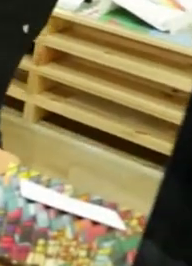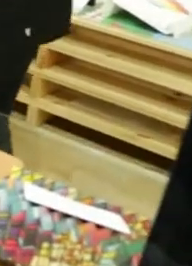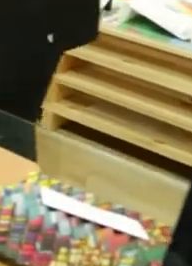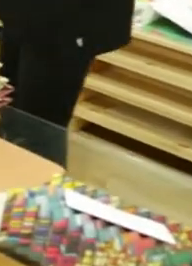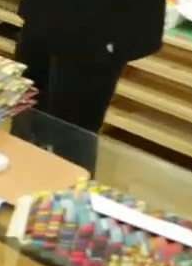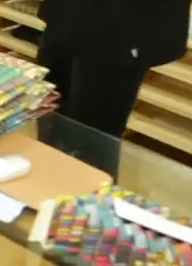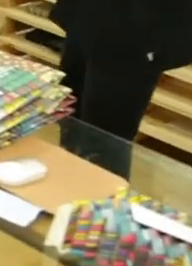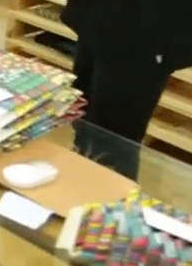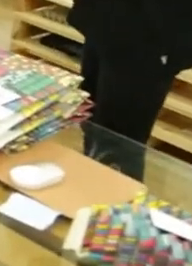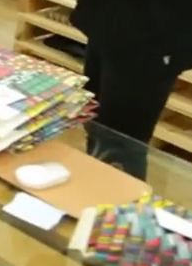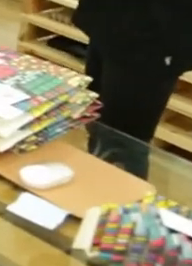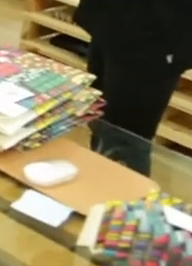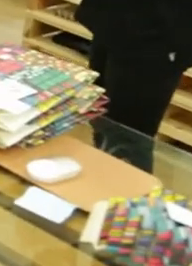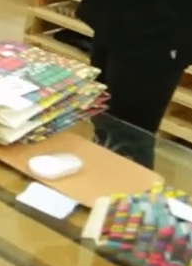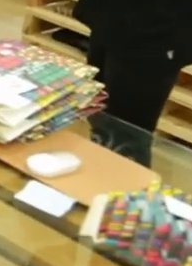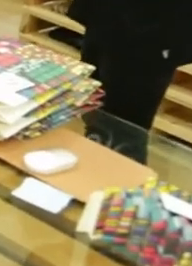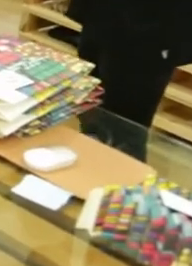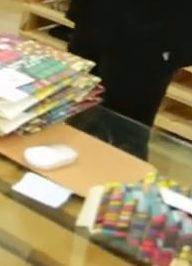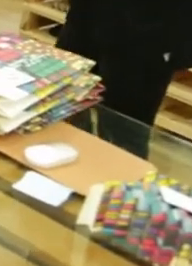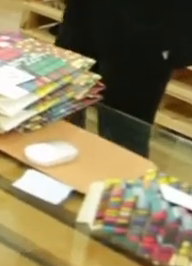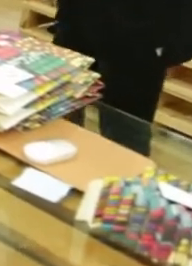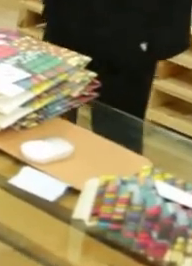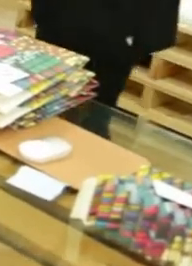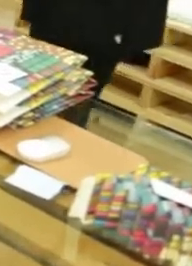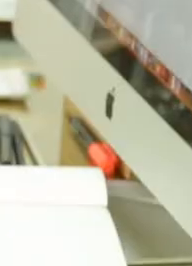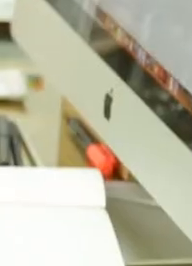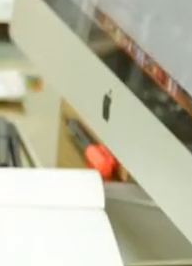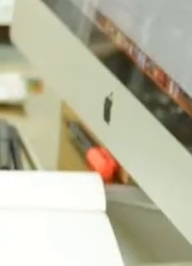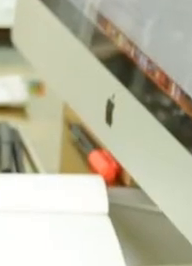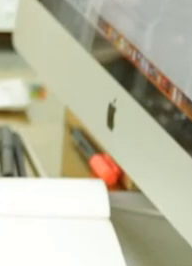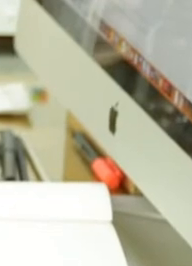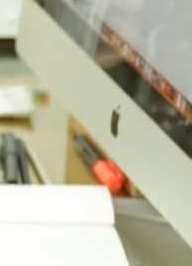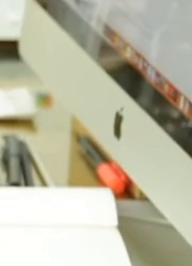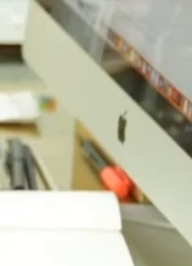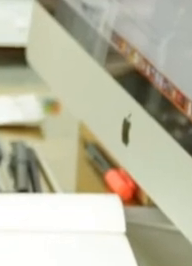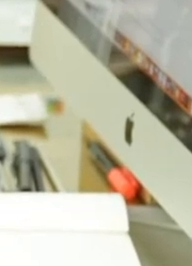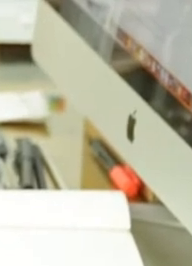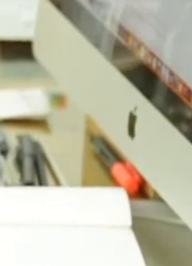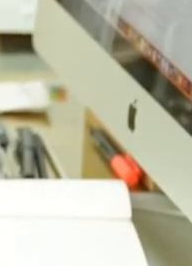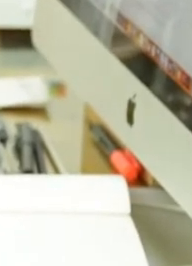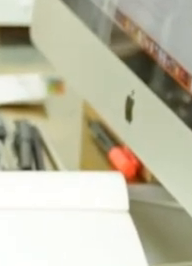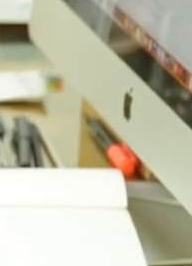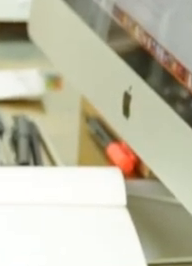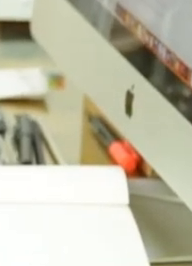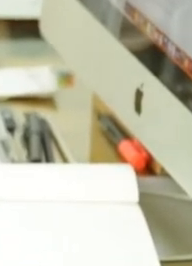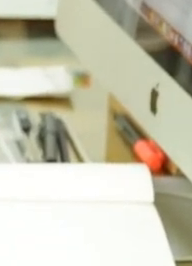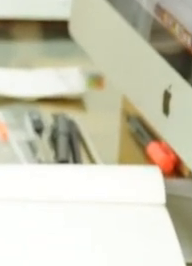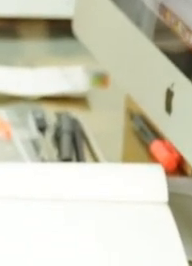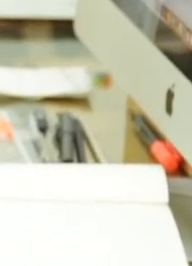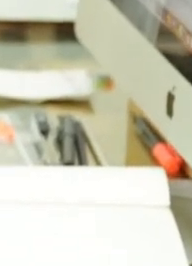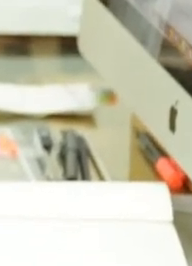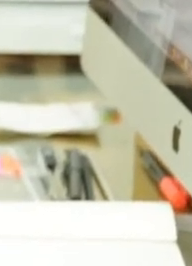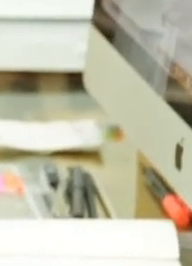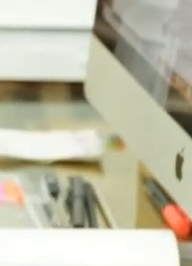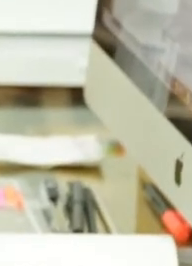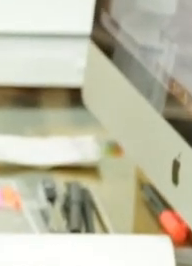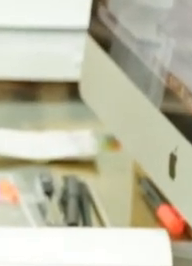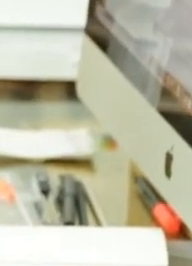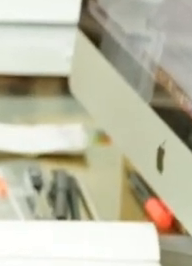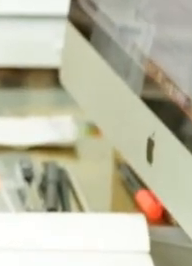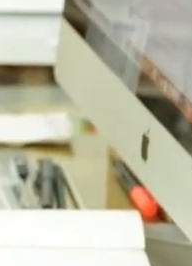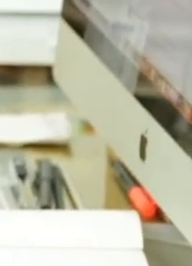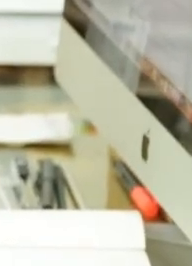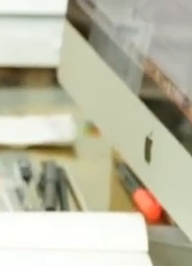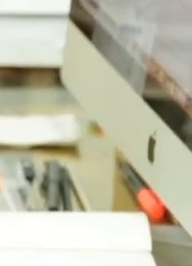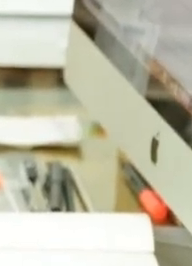그 약간 거기 있잖아, 막 저쪽 아래 작업대 아래 칼 같은 거. 아, 네, 한번 찾아봐. 거기에 도장 있잖아요. 보통 포장할